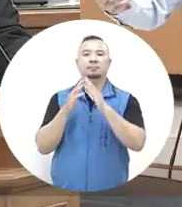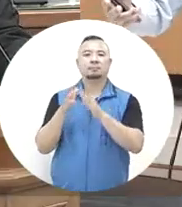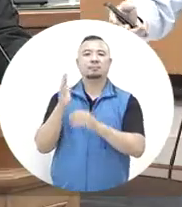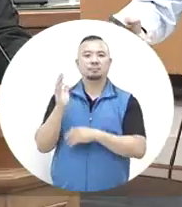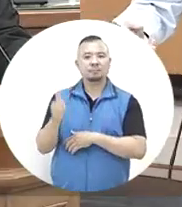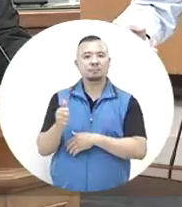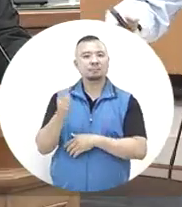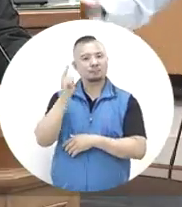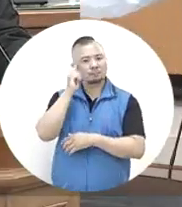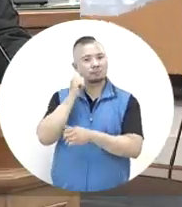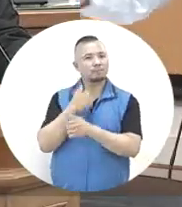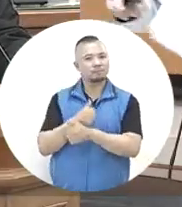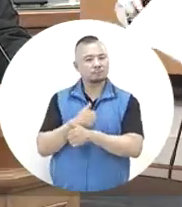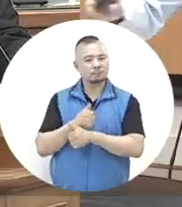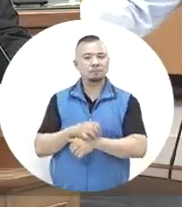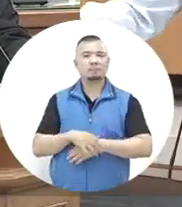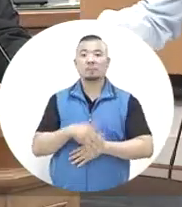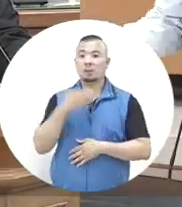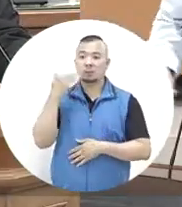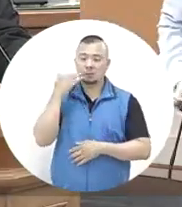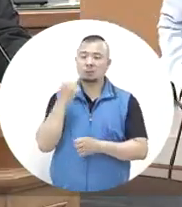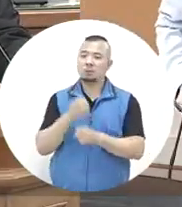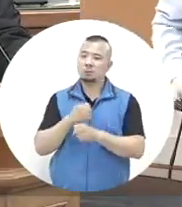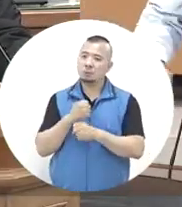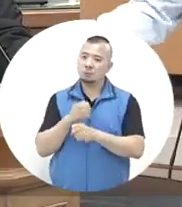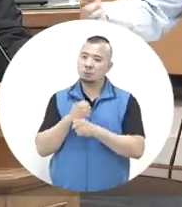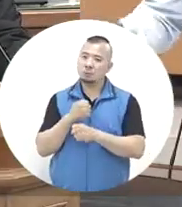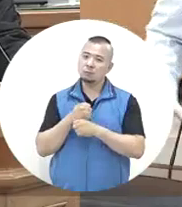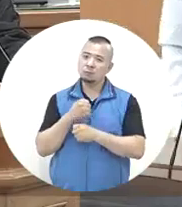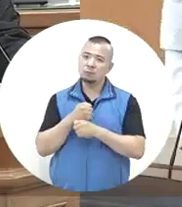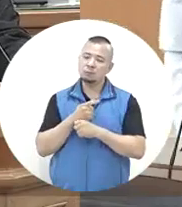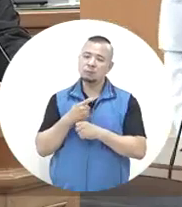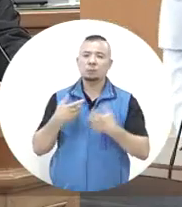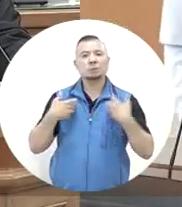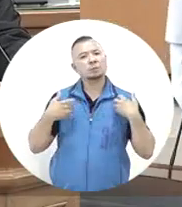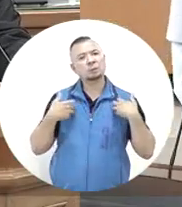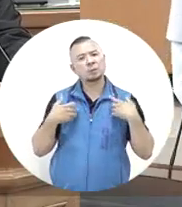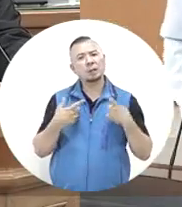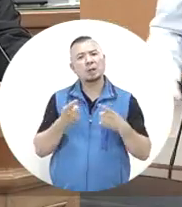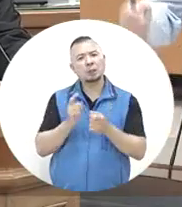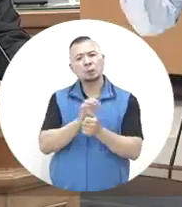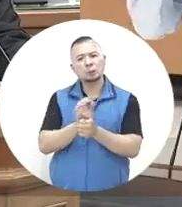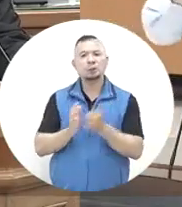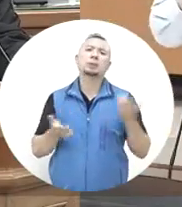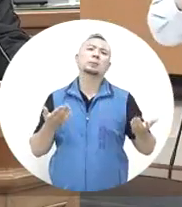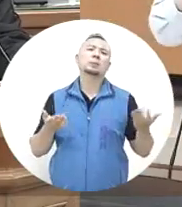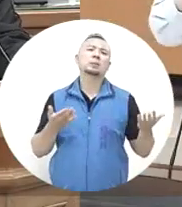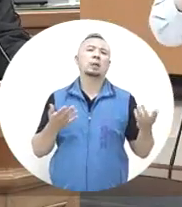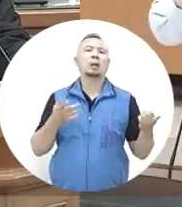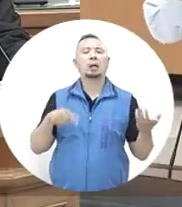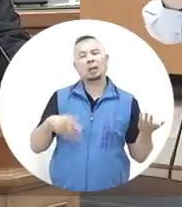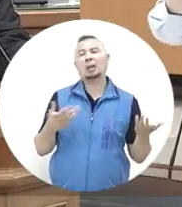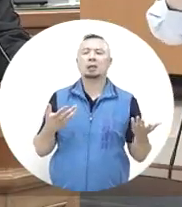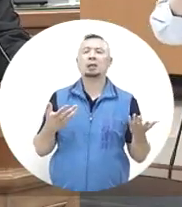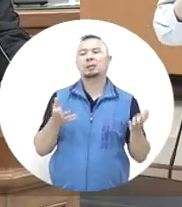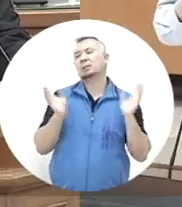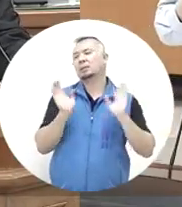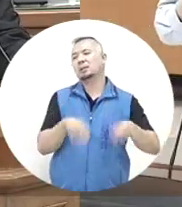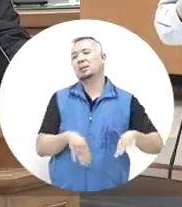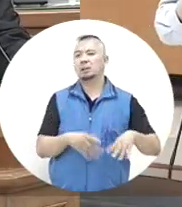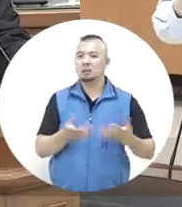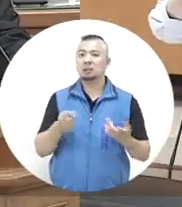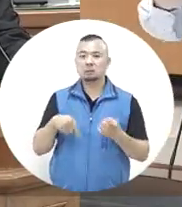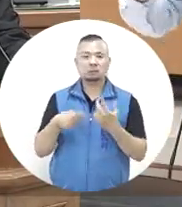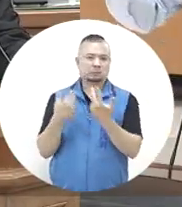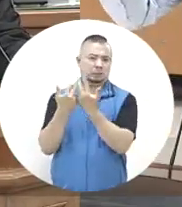我们齁，如果说工作量差不多的情况之下齁，我们输台北市那也就算了。其实我们是比较辛苦的，我们是比较